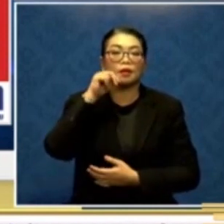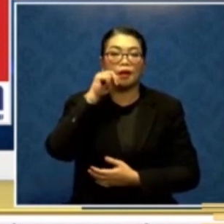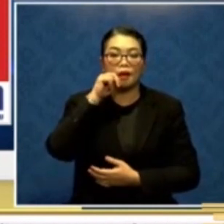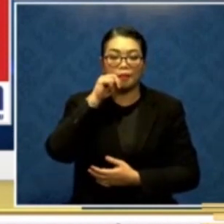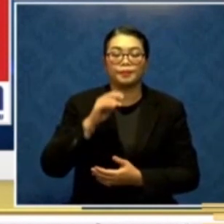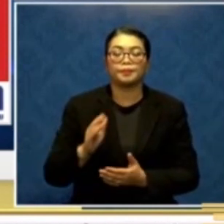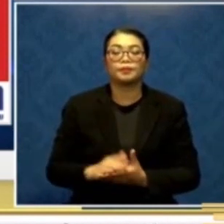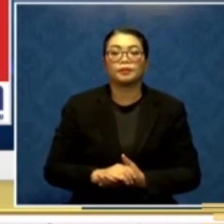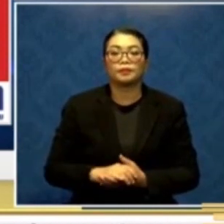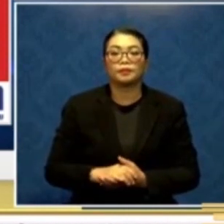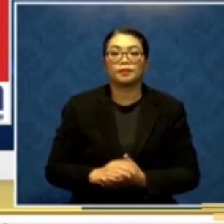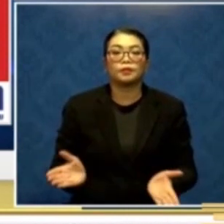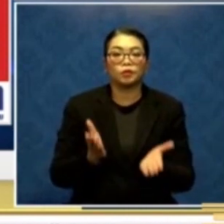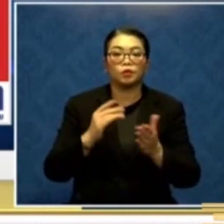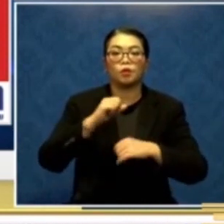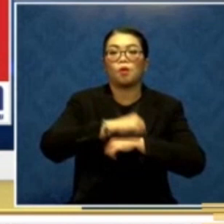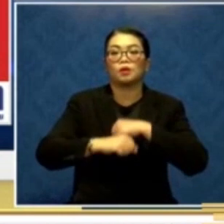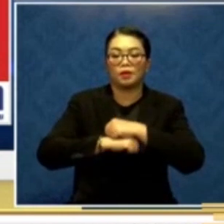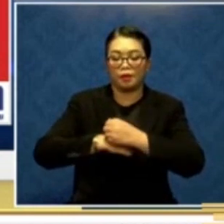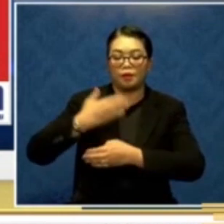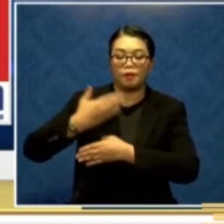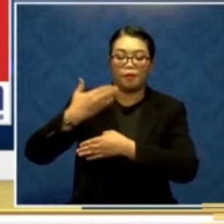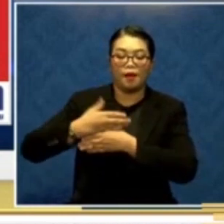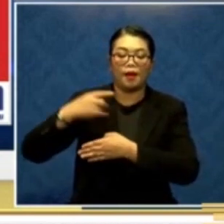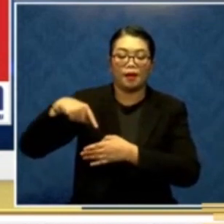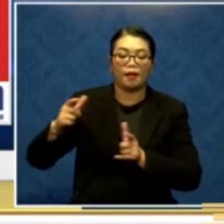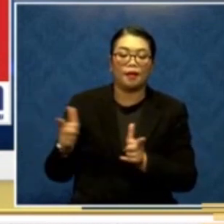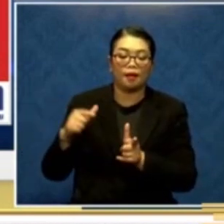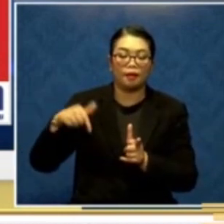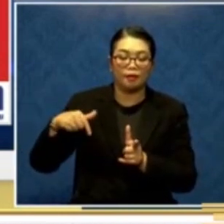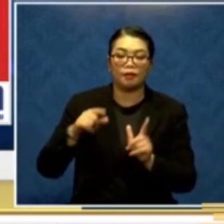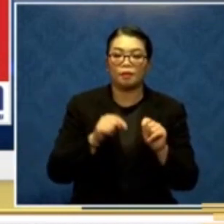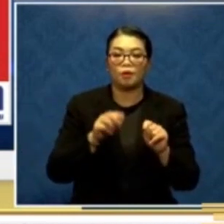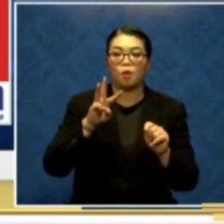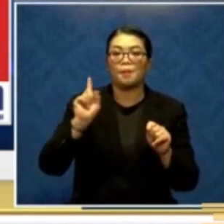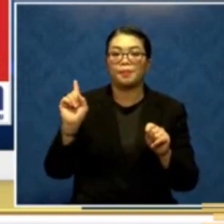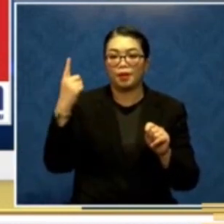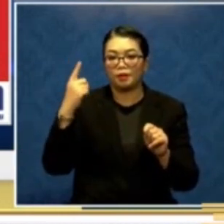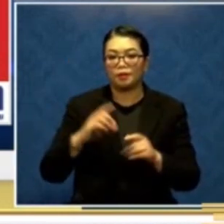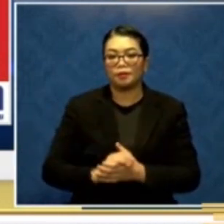สนับสนุนการก่อสรางฝายทดน้ำตำวนวัให่